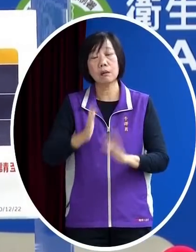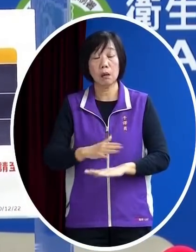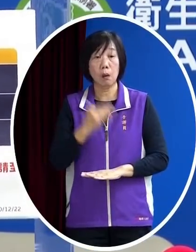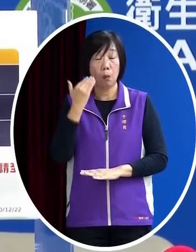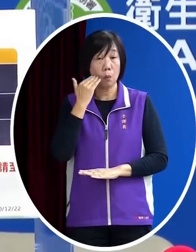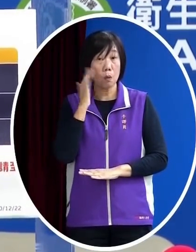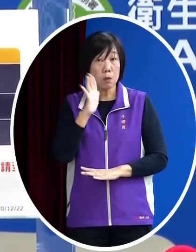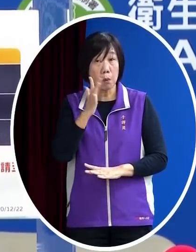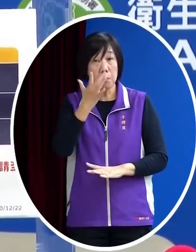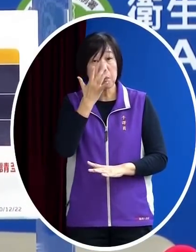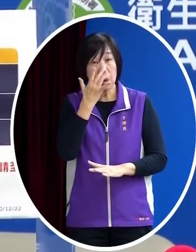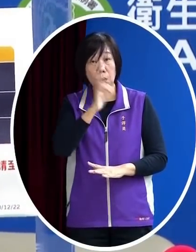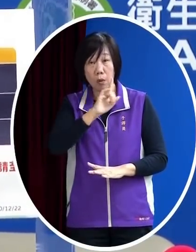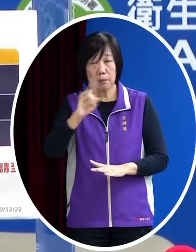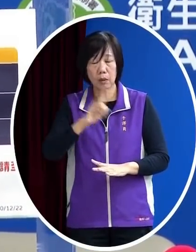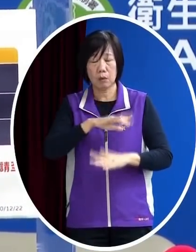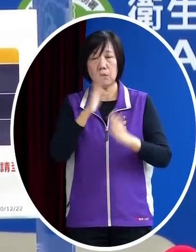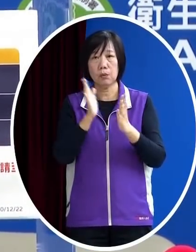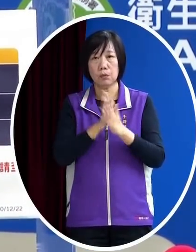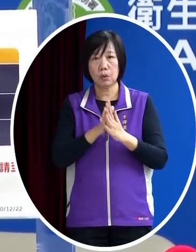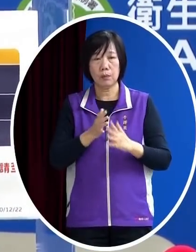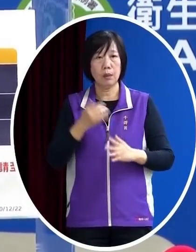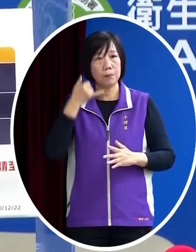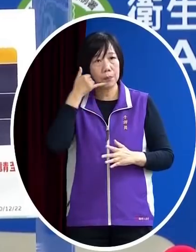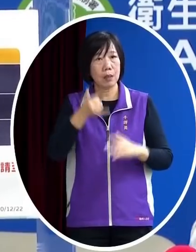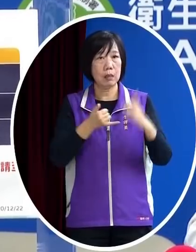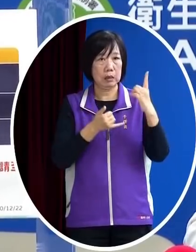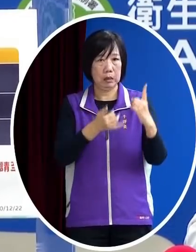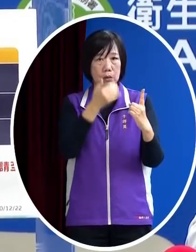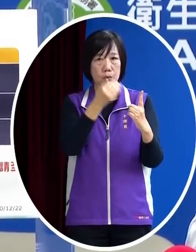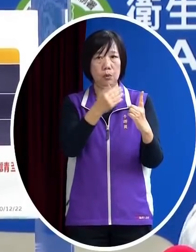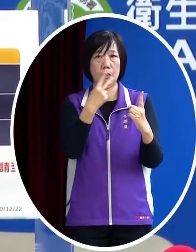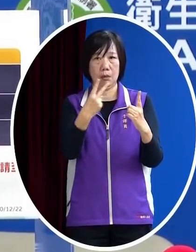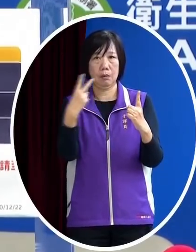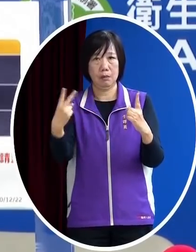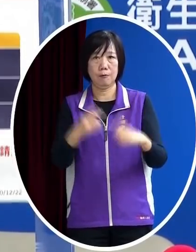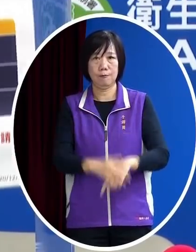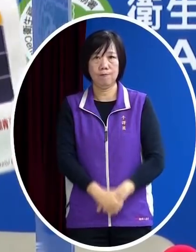任何的疑问的话，哦，就请打1922。